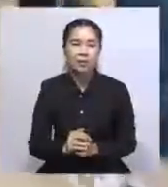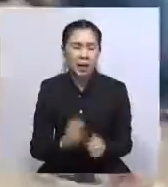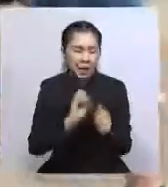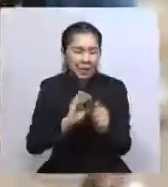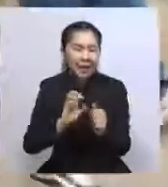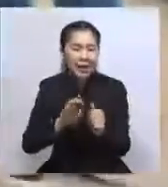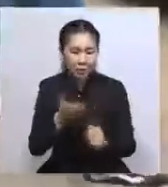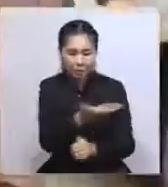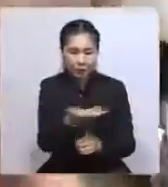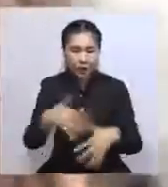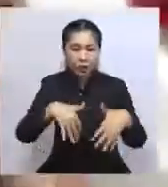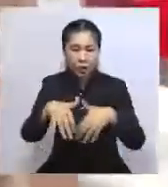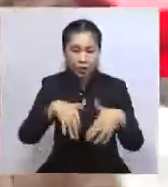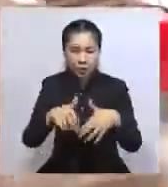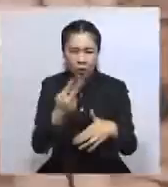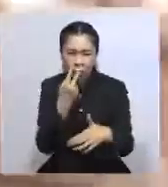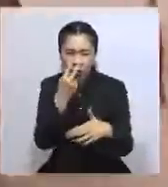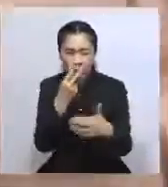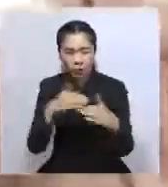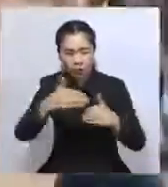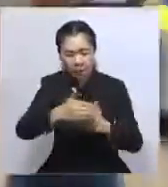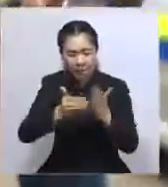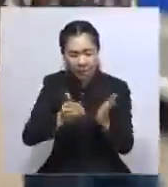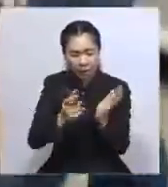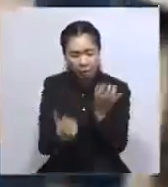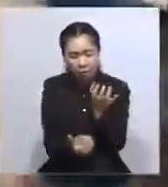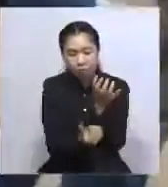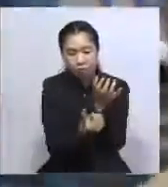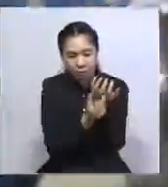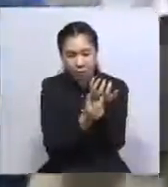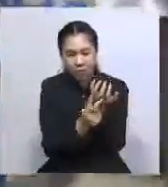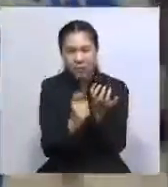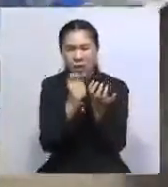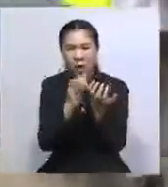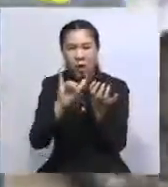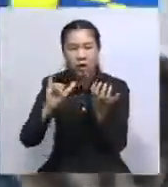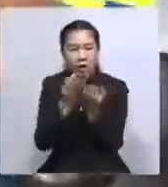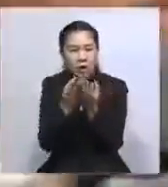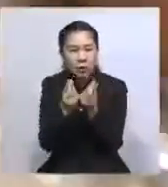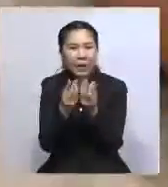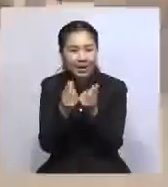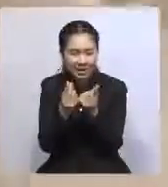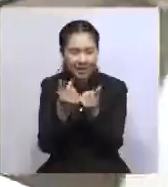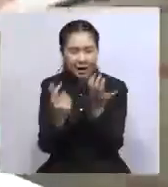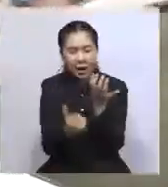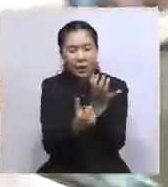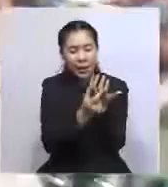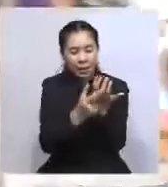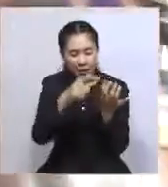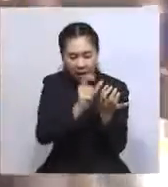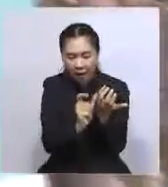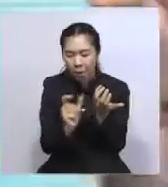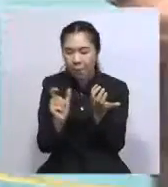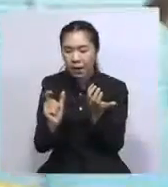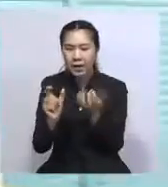ำให้ผู้บริโภคนะครับตรวจสอบผลิตภัณฑ์เลขทะเบียนที่บรรจุภัณฑ์ในเว็บไซต์ของอย.หรือแอปพลิเคชันอย.สมาร์ทได้นะครับ